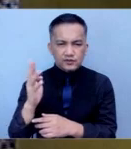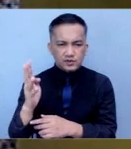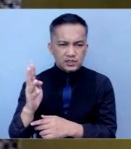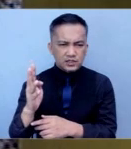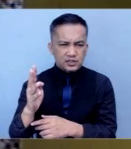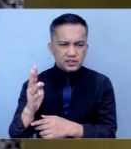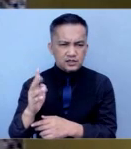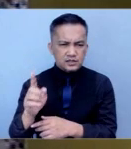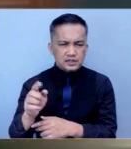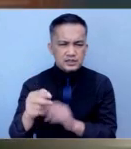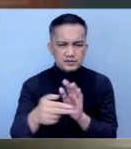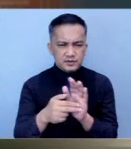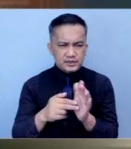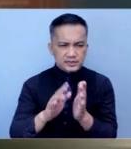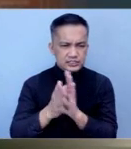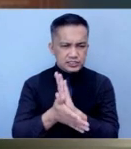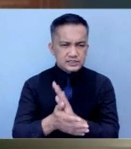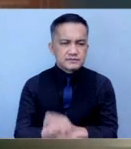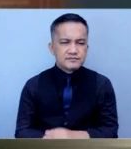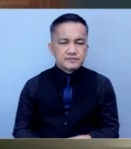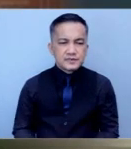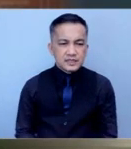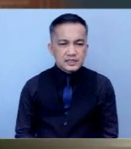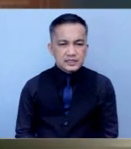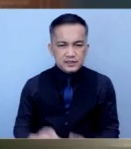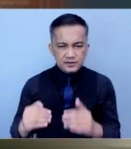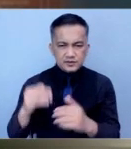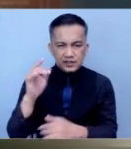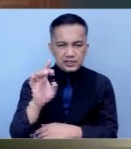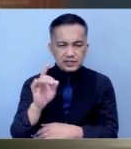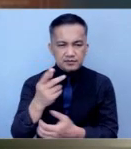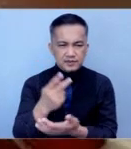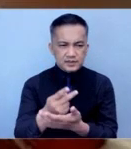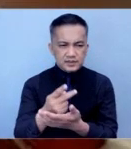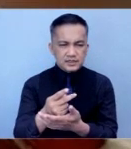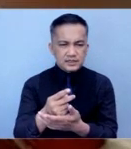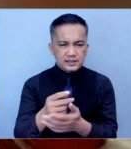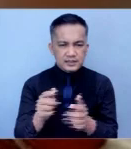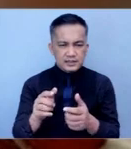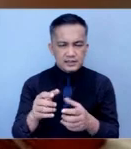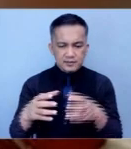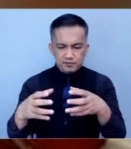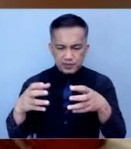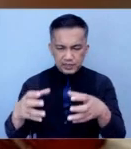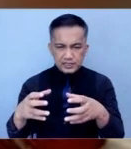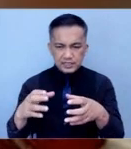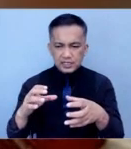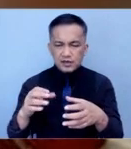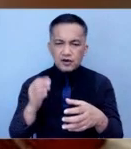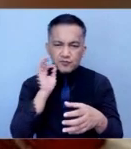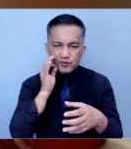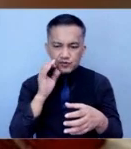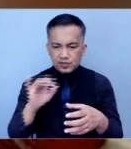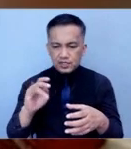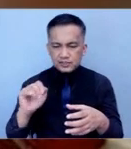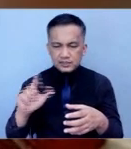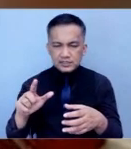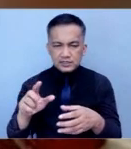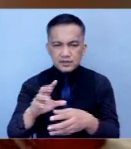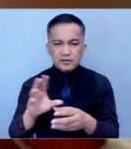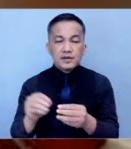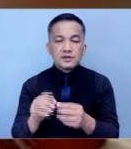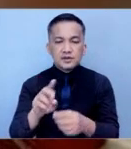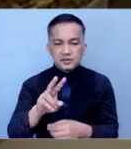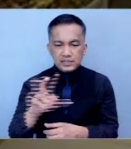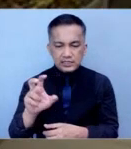ang isang brand ng cheese. Tumaas rin sa 18 pesos ang isang malaking lata ng fruit cocktail na umaabot sa halos